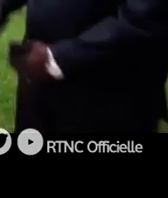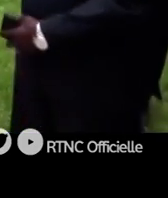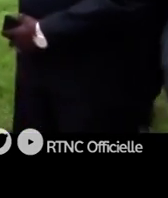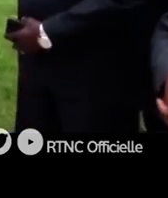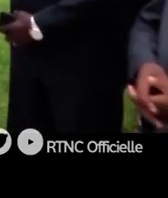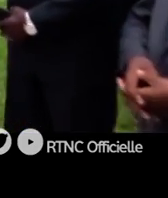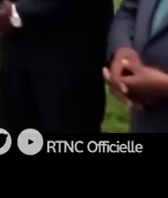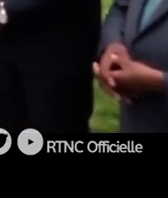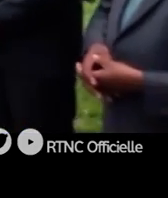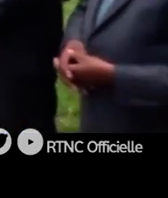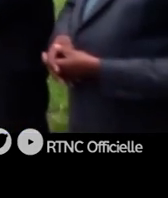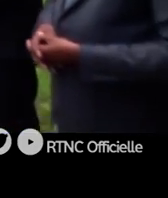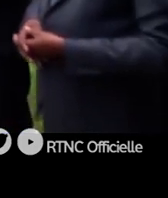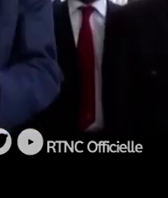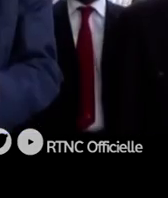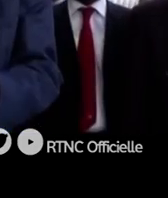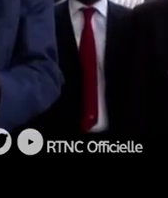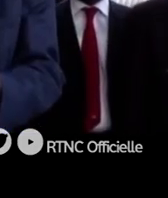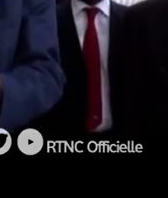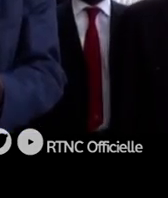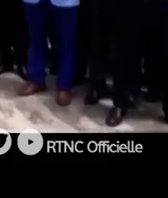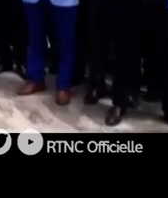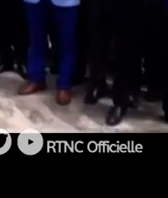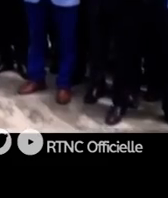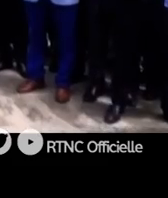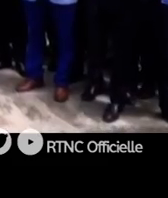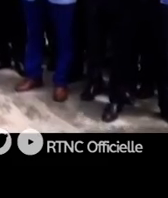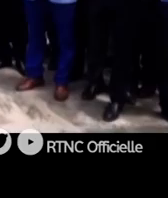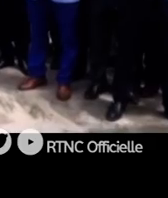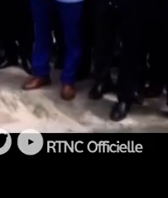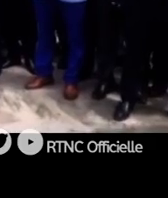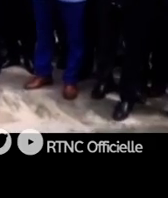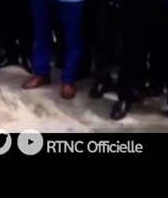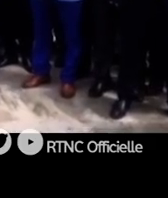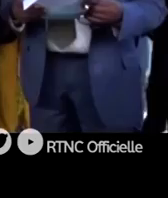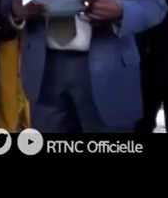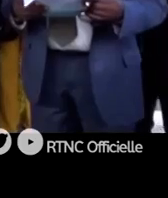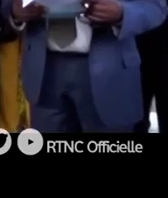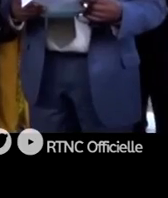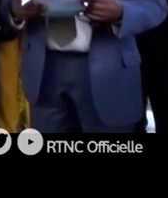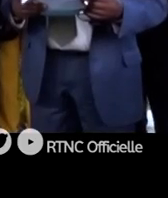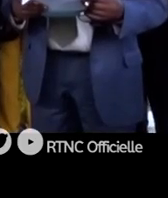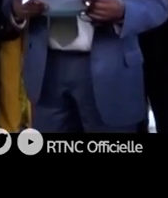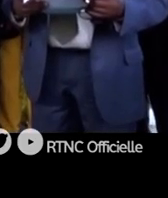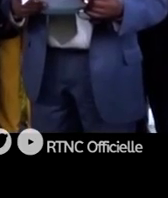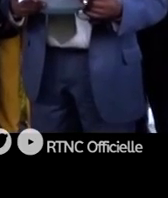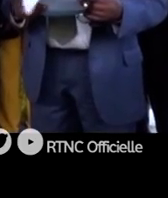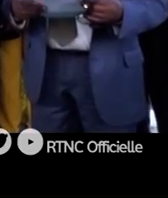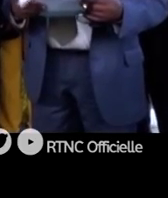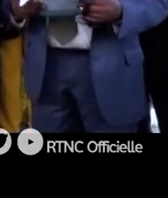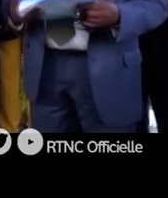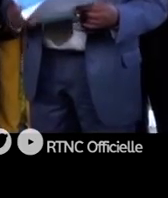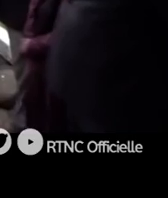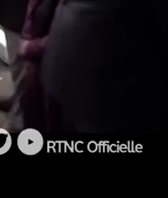SENAPI a été pour la première fois classé dans le budget de fonctionnement à l'instar des autres services de l'État et déjà un contrat